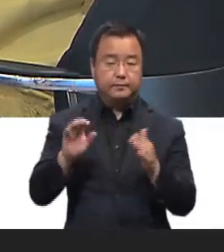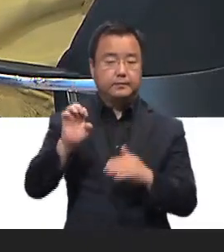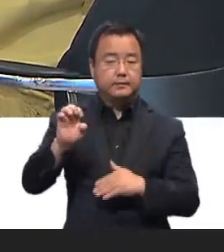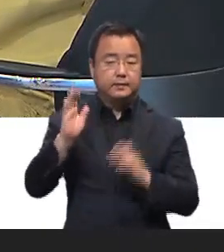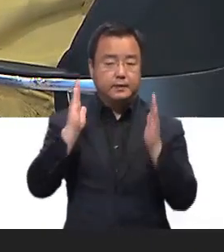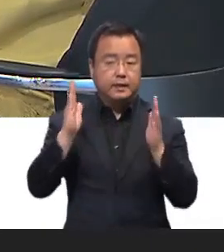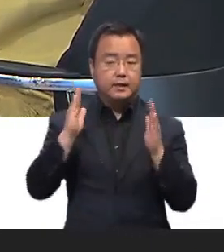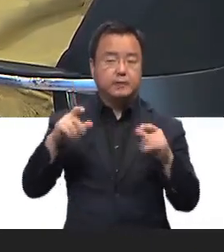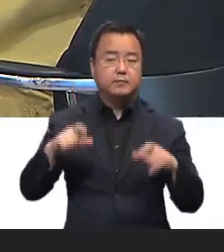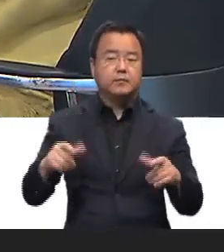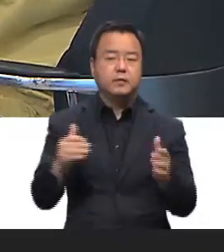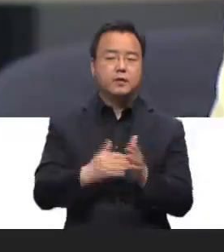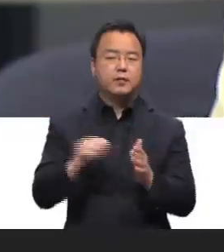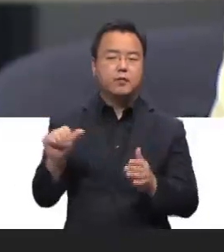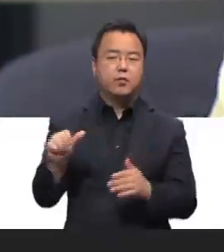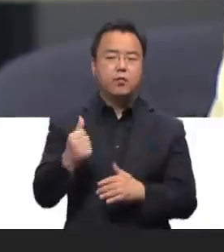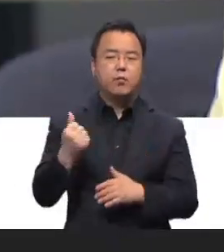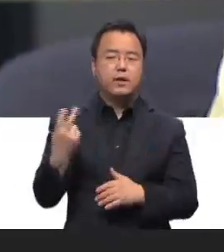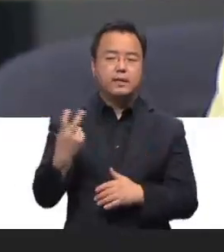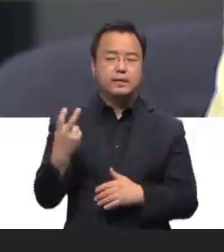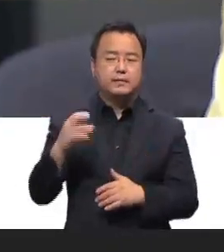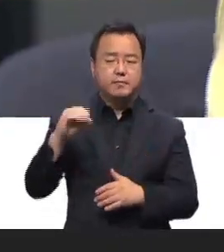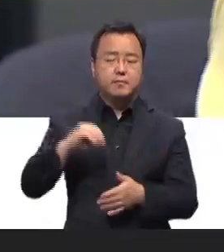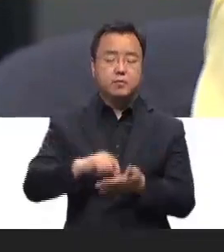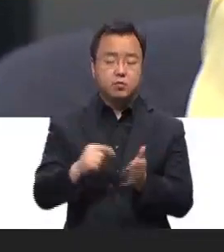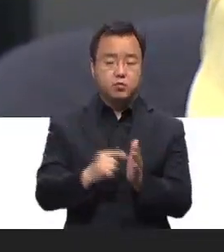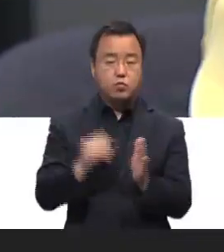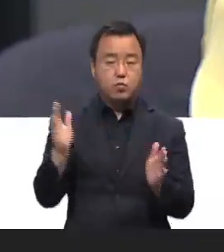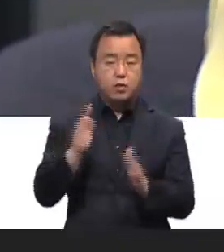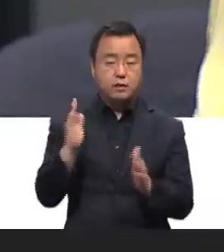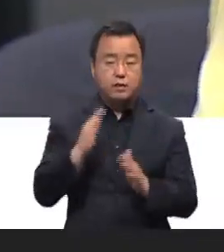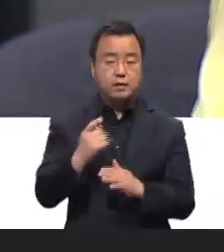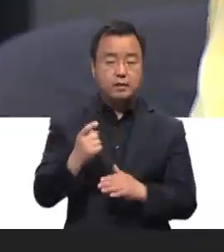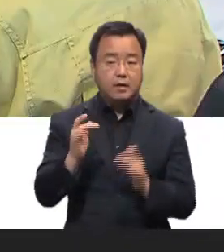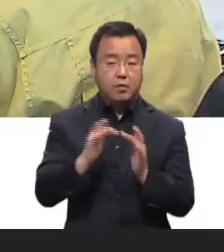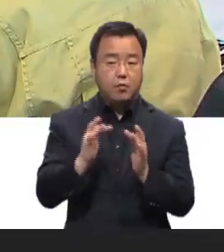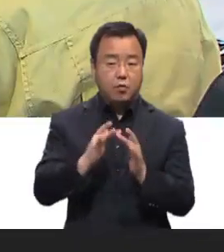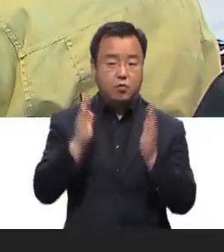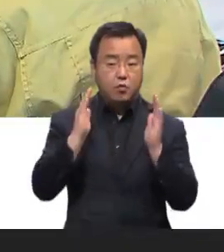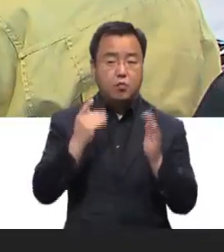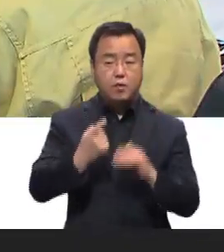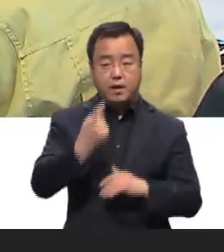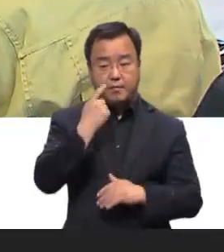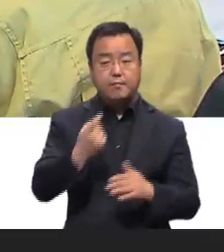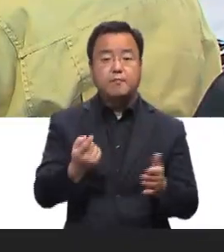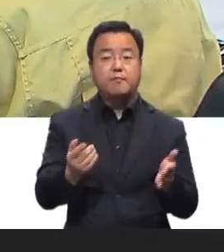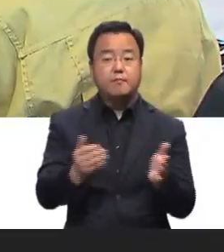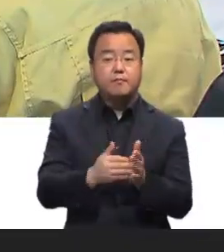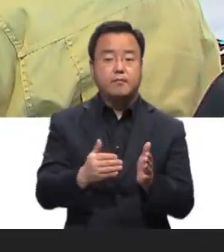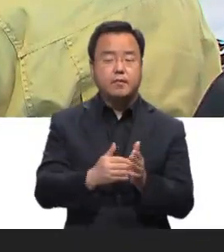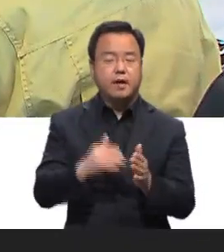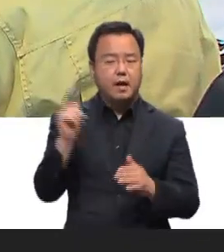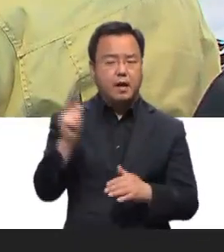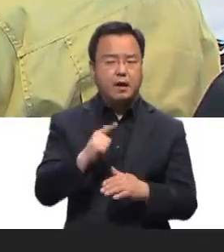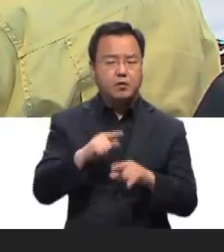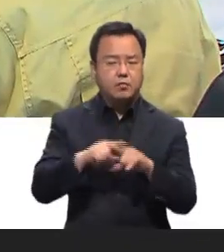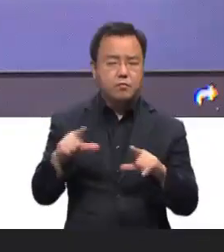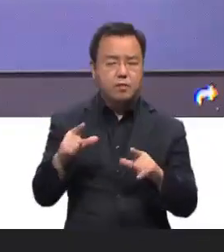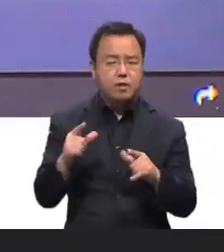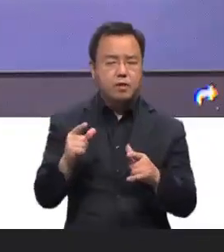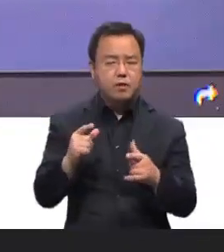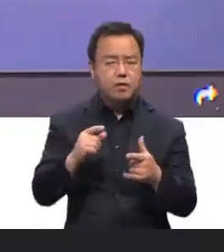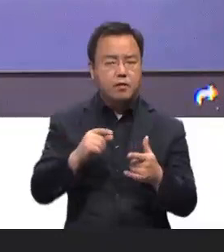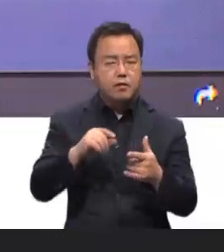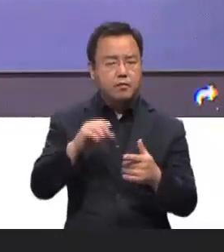5백 20만 명이 넘는 학생들이 원격 수업에 경험을 한 건데 니 기간에 하루 평균 페이지뷰 숫자 사이트를